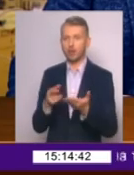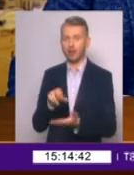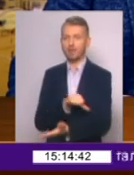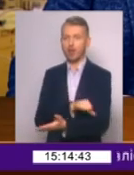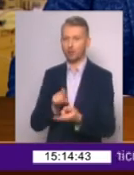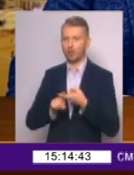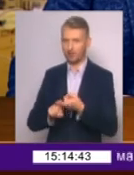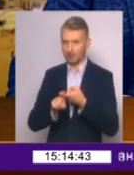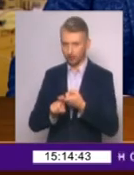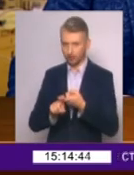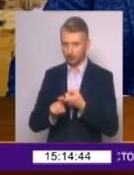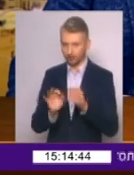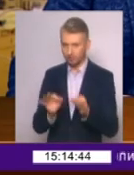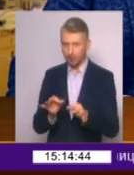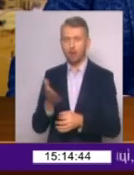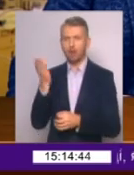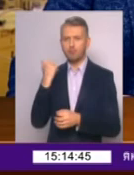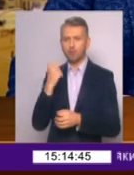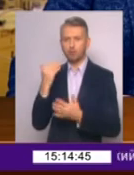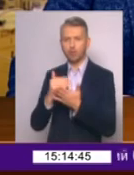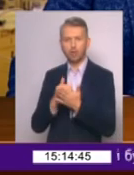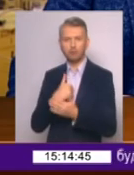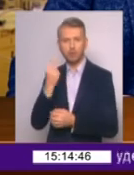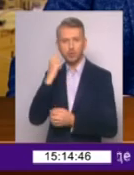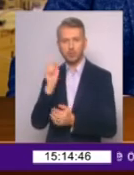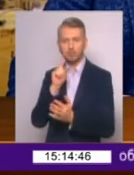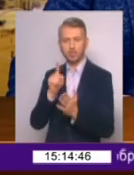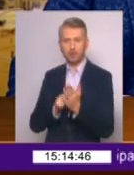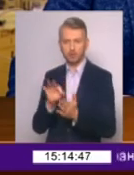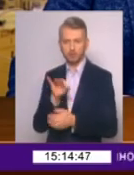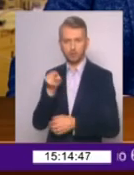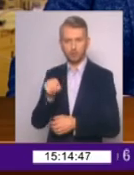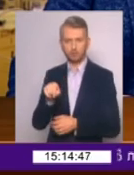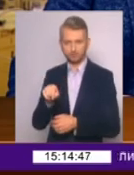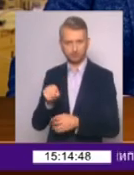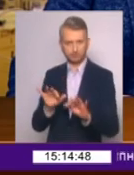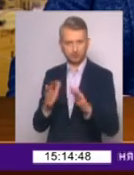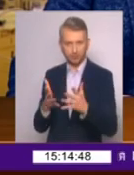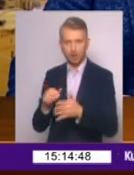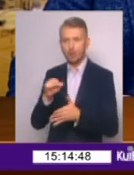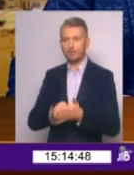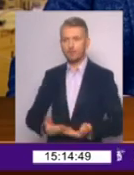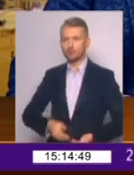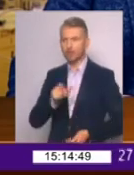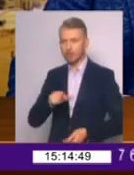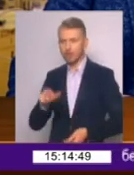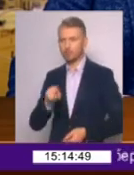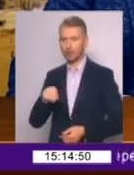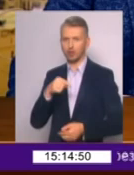наркозалежних. Минулого ефіру ми чули питання з приводу цієї історії від жителів. Вони говорили про те,